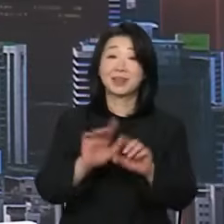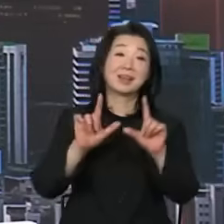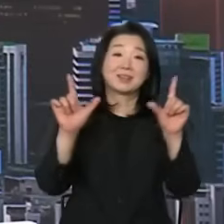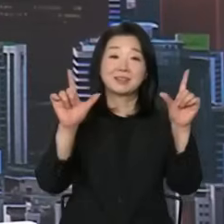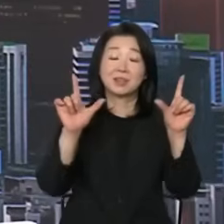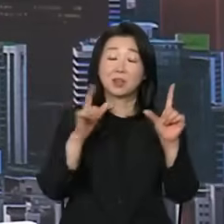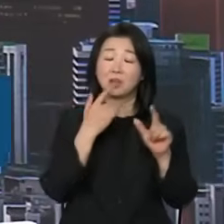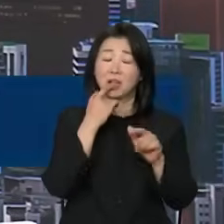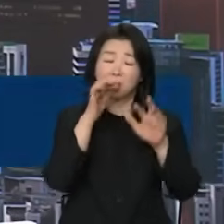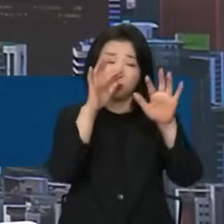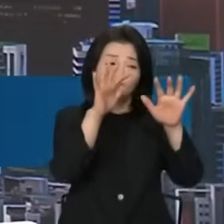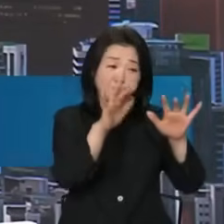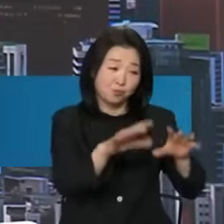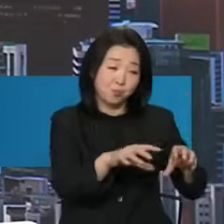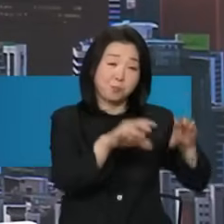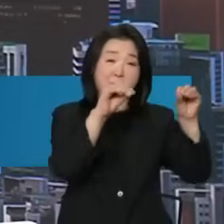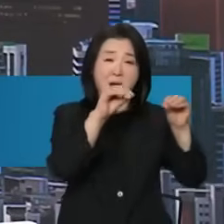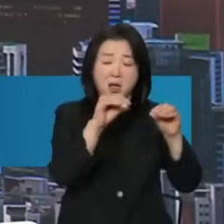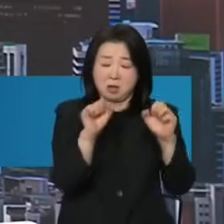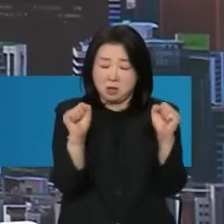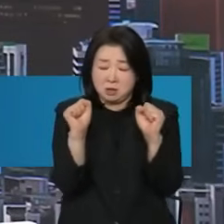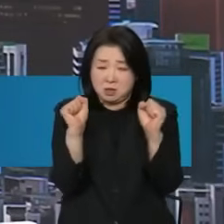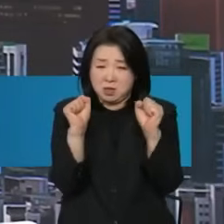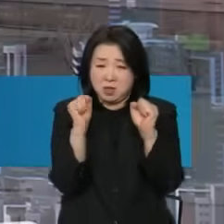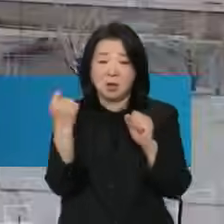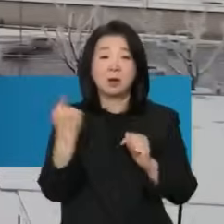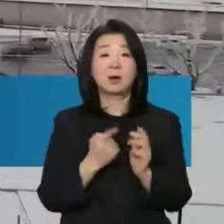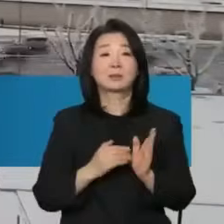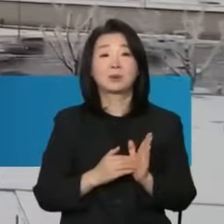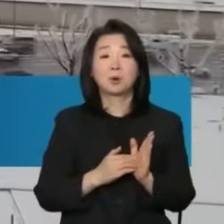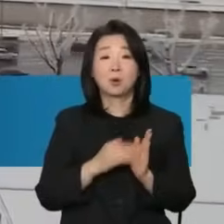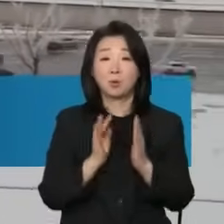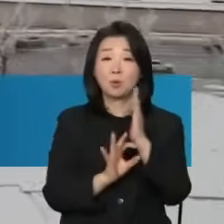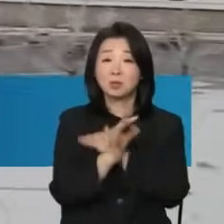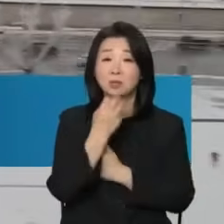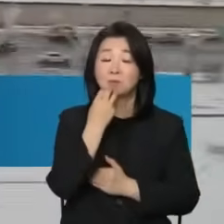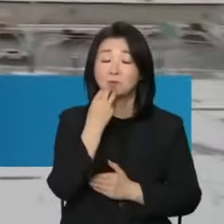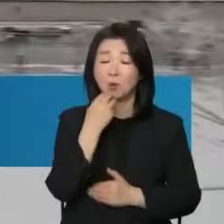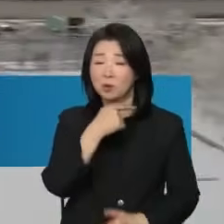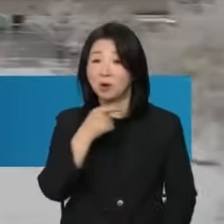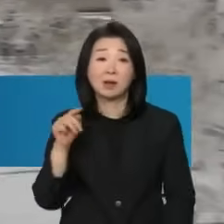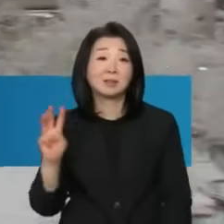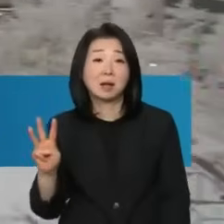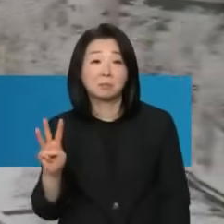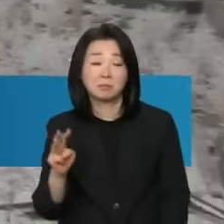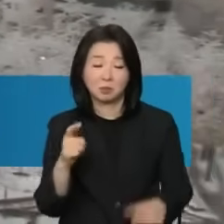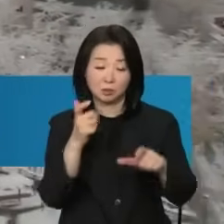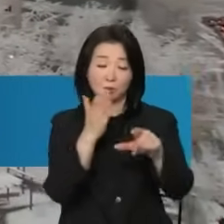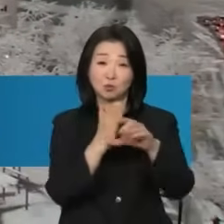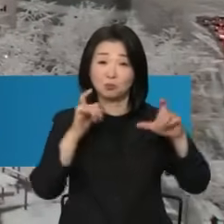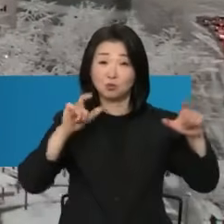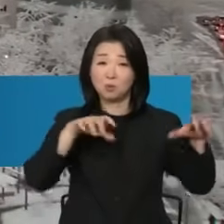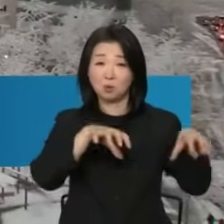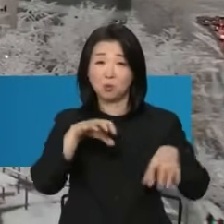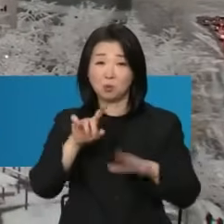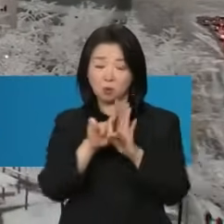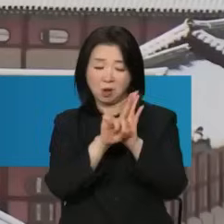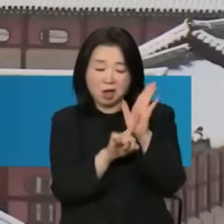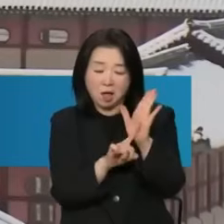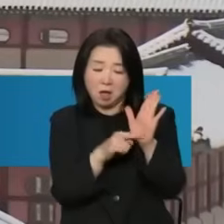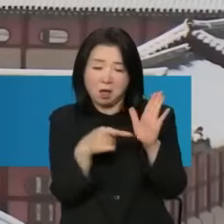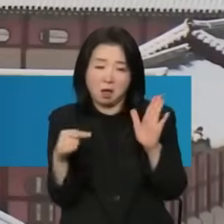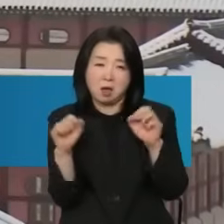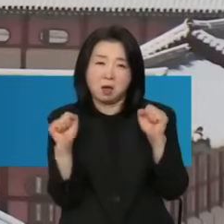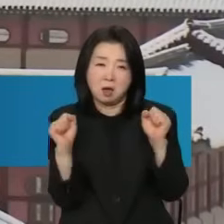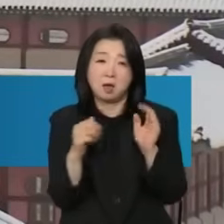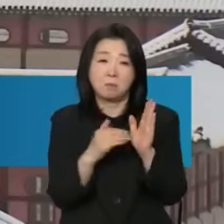날씨입니다. 눈이 잦아들자 기습 한파가 찾아왔습니다. 오늘 아침 서울이 영하 3도, 중부지방 곳곳의 기온은 영하권으로